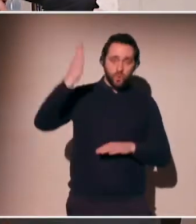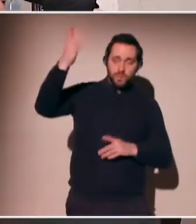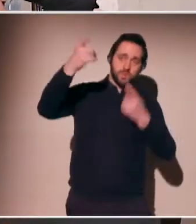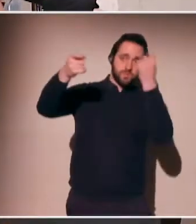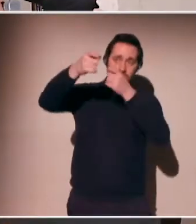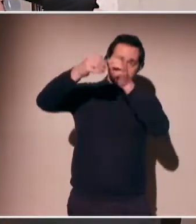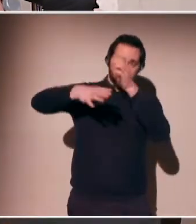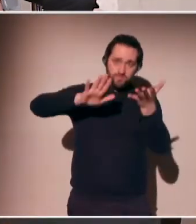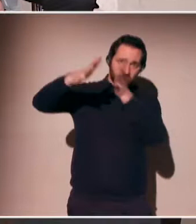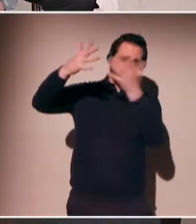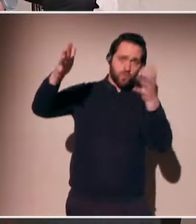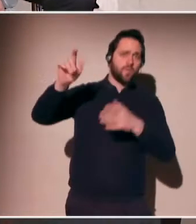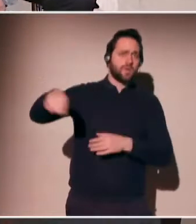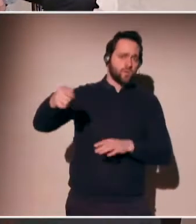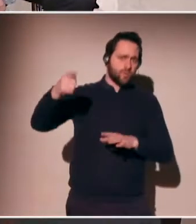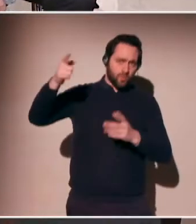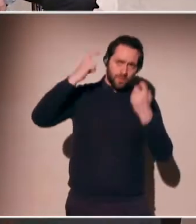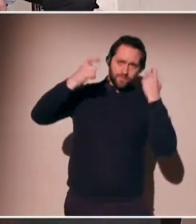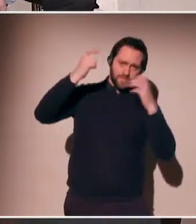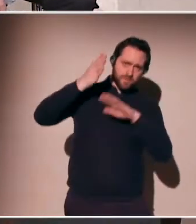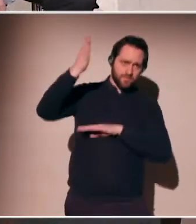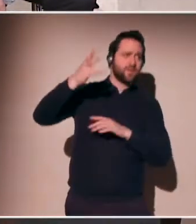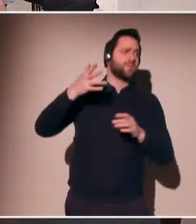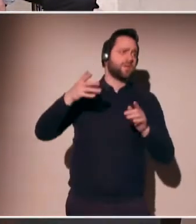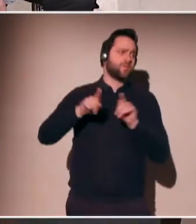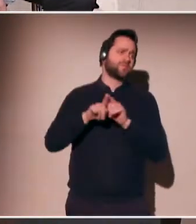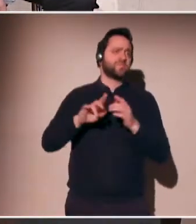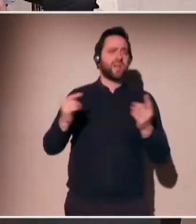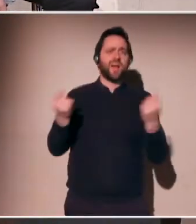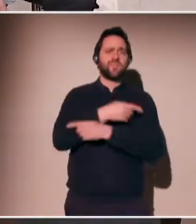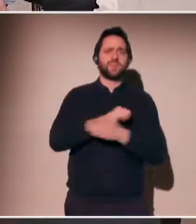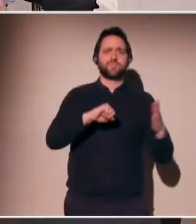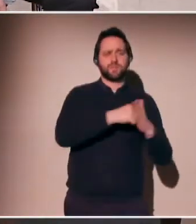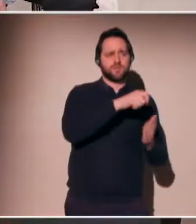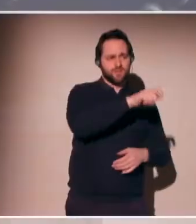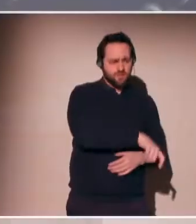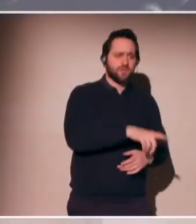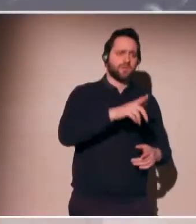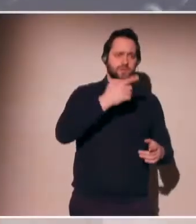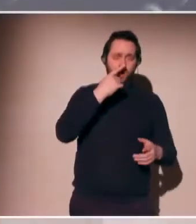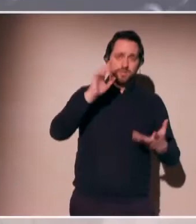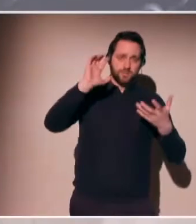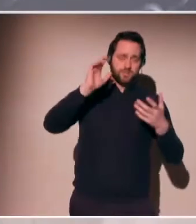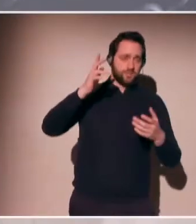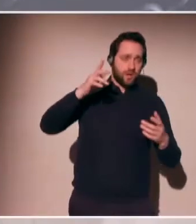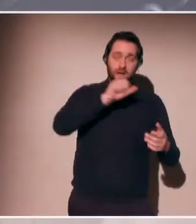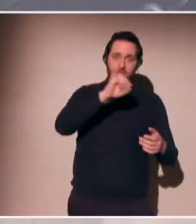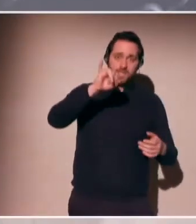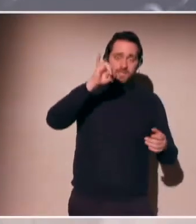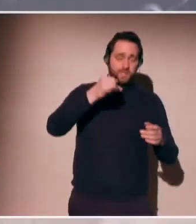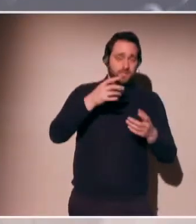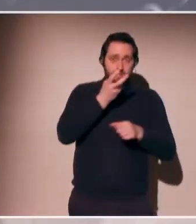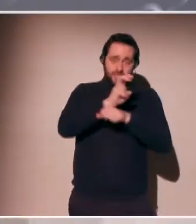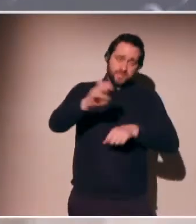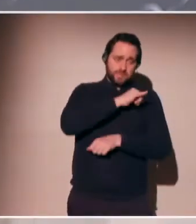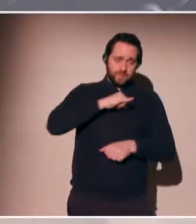certaines personnes peuvent avoir de l'avenir est assez réelle. Et donc il faut lutter contre cette force naturelle. Il